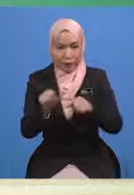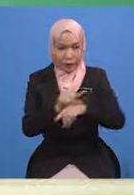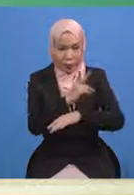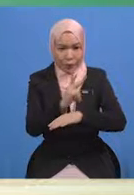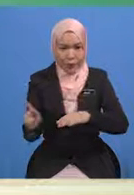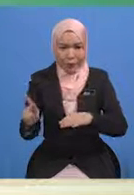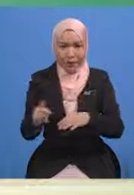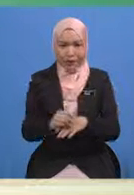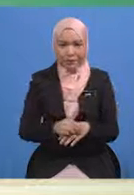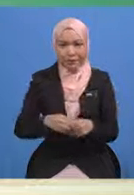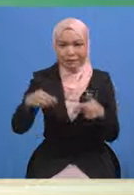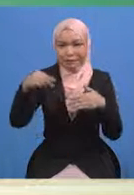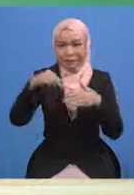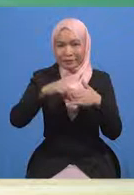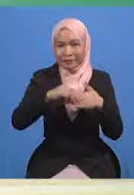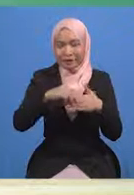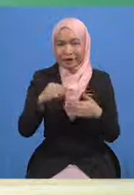klip kertas.